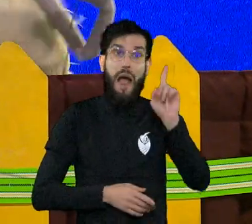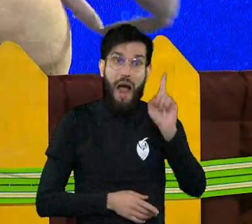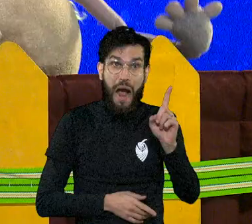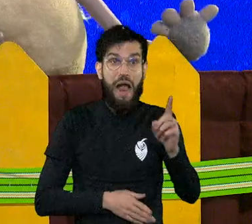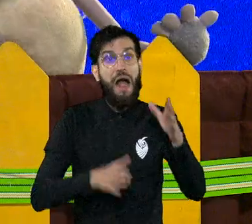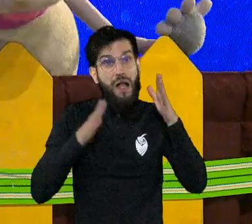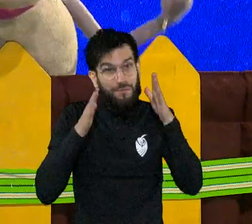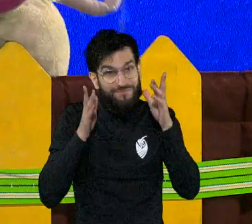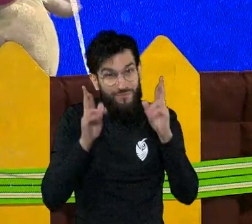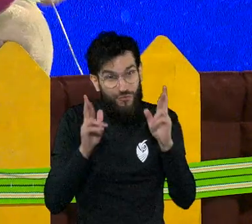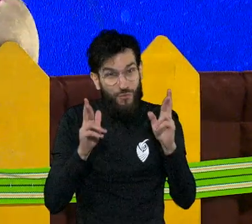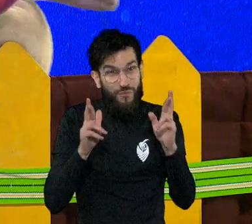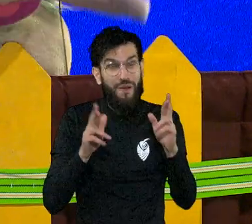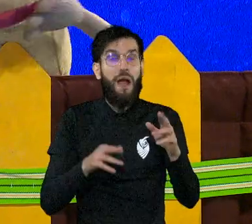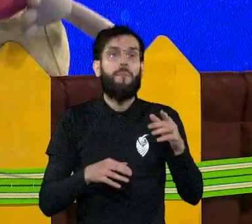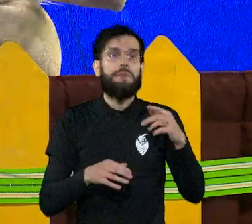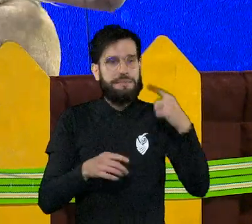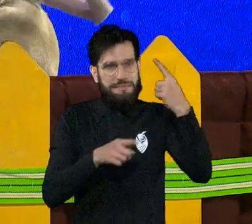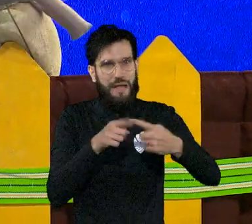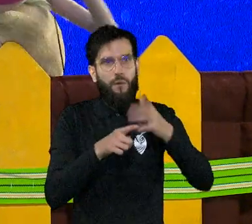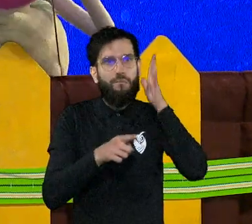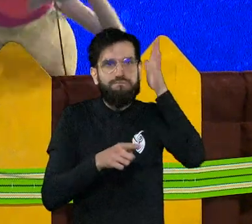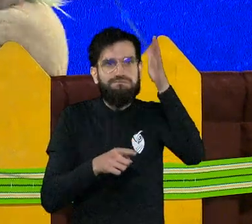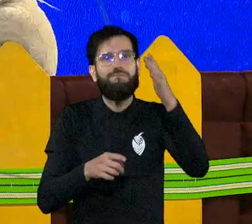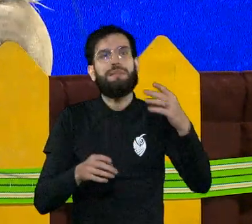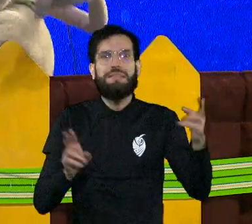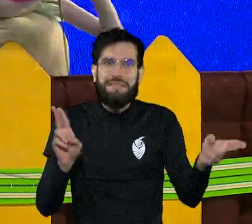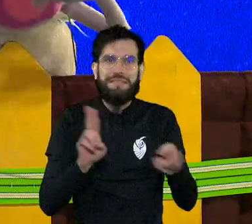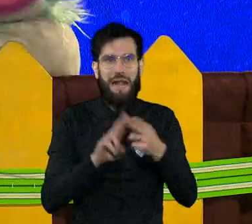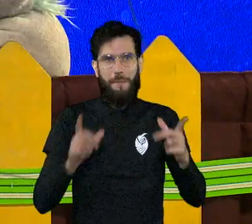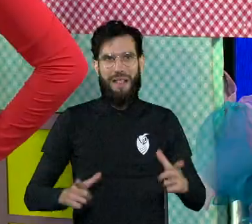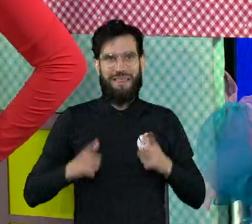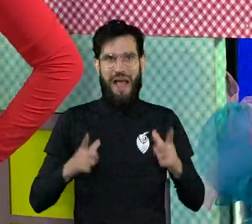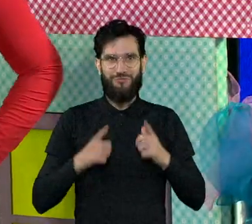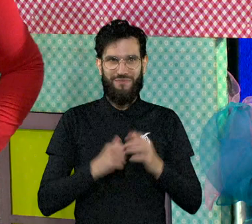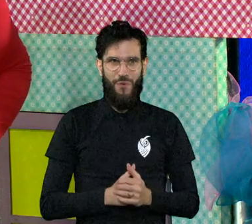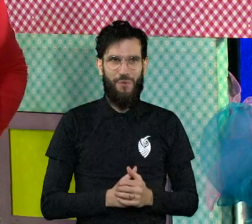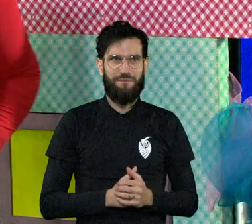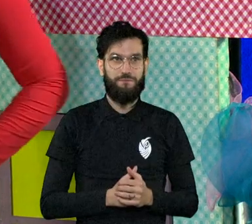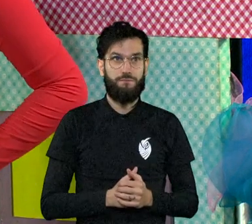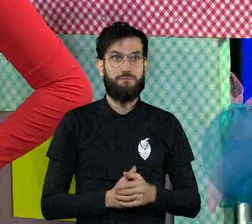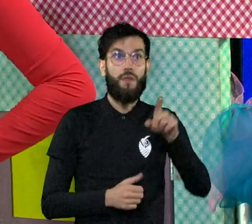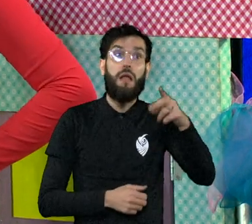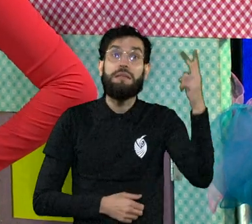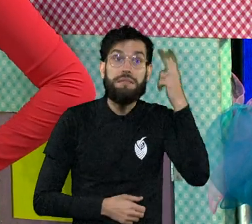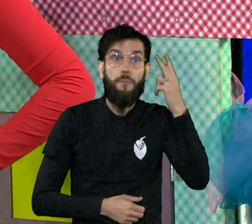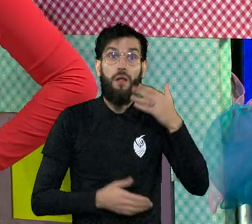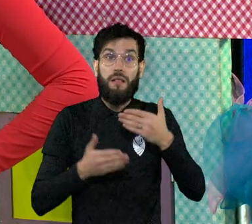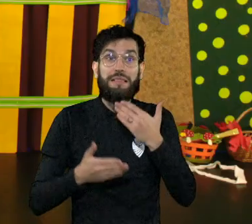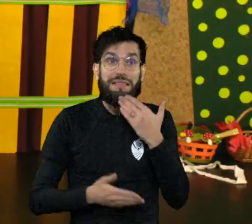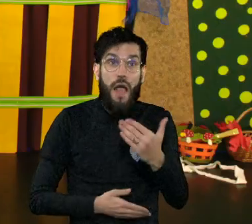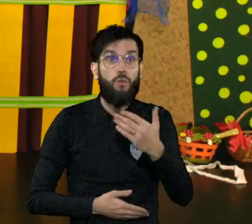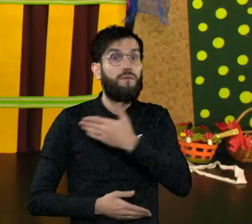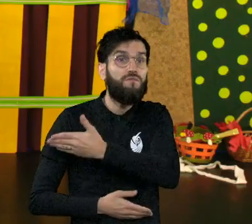že ste si to aj doma užili a že sa čoskoro vidíme aj naživo. Áno. No a samozrejme ďakujeme